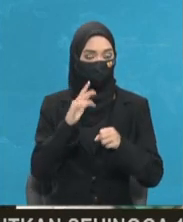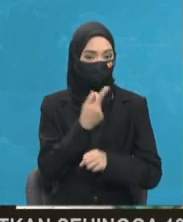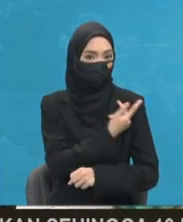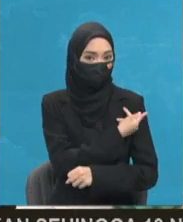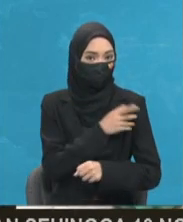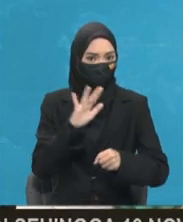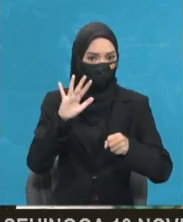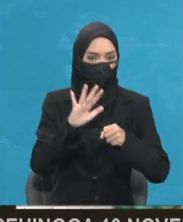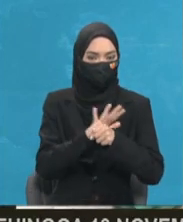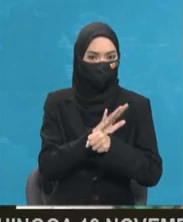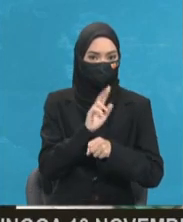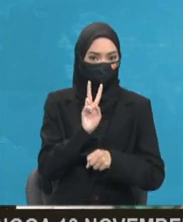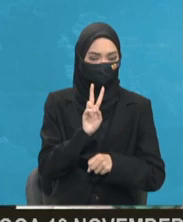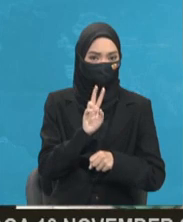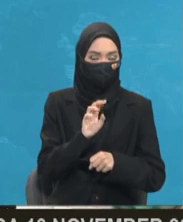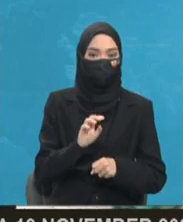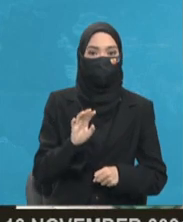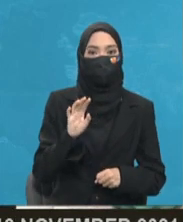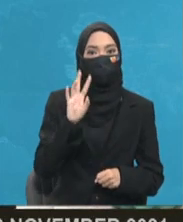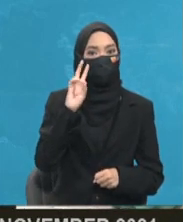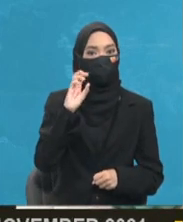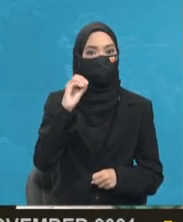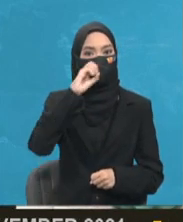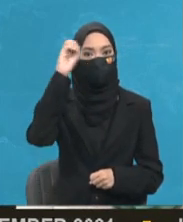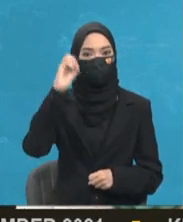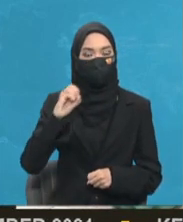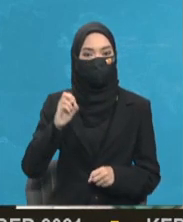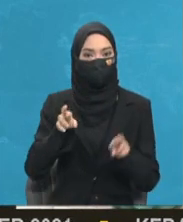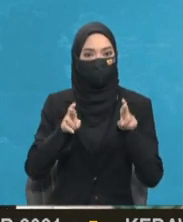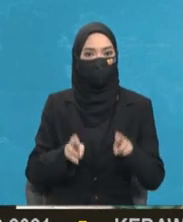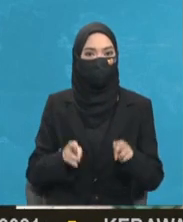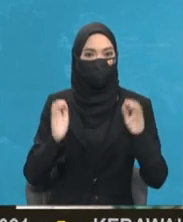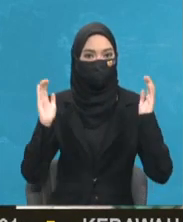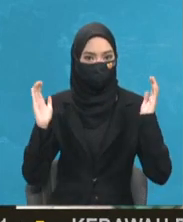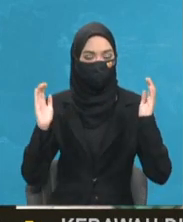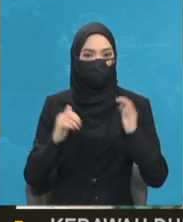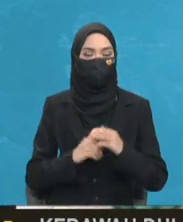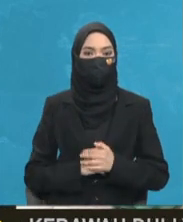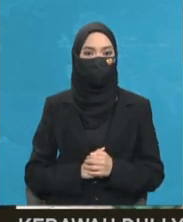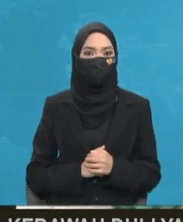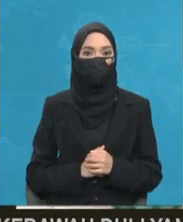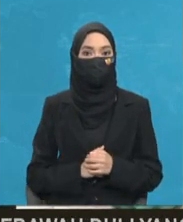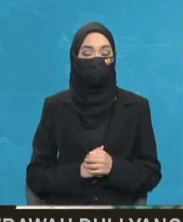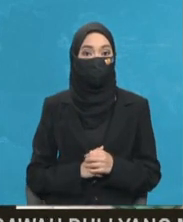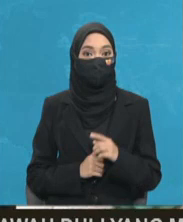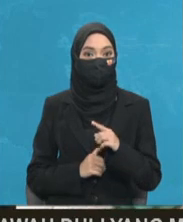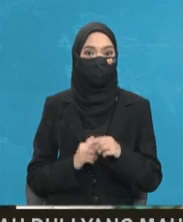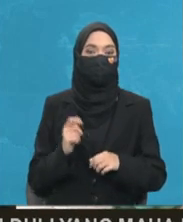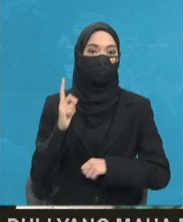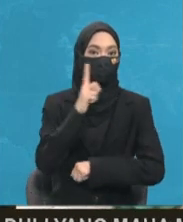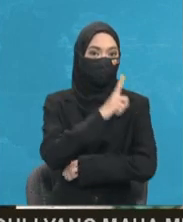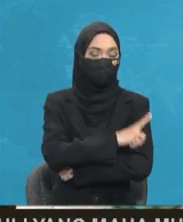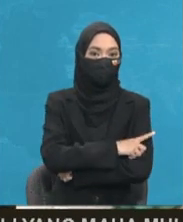700 daripada jumlah penduduk negara Brunei Darussalam yaitu pada hari jumaat